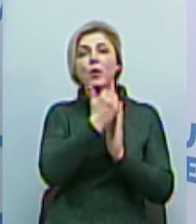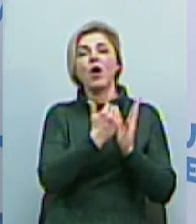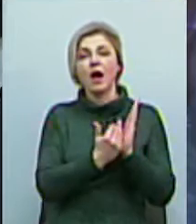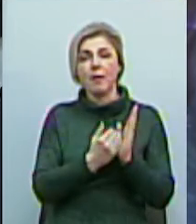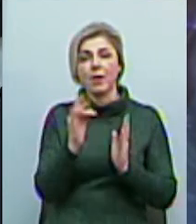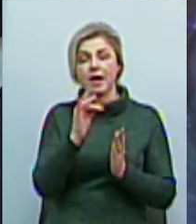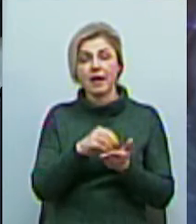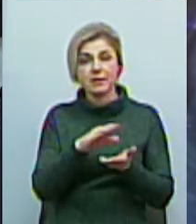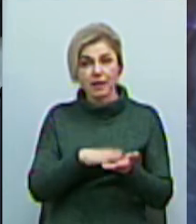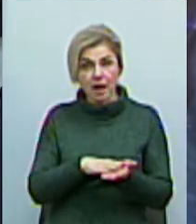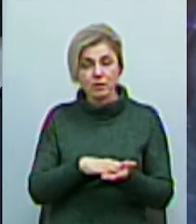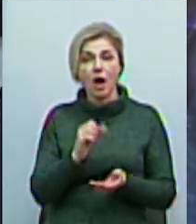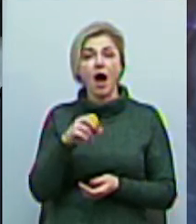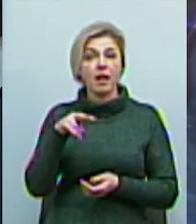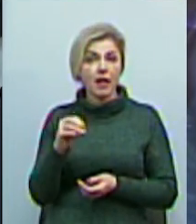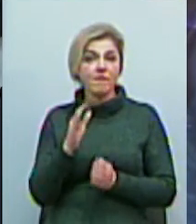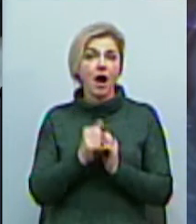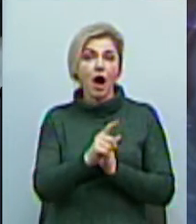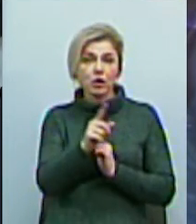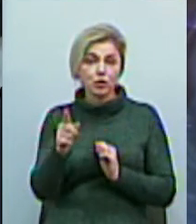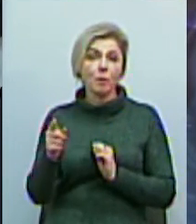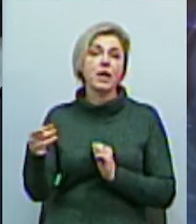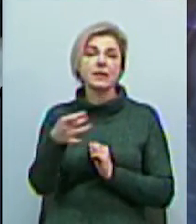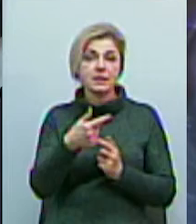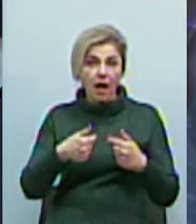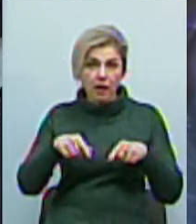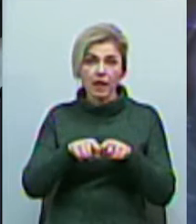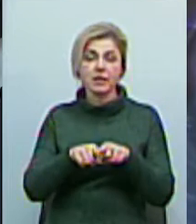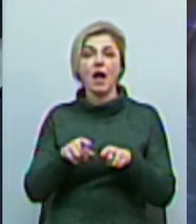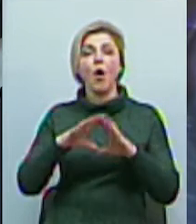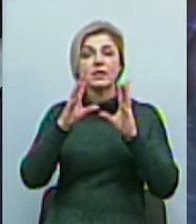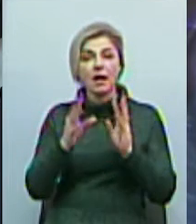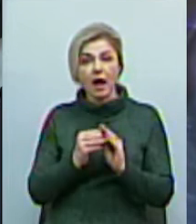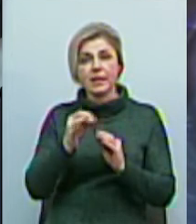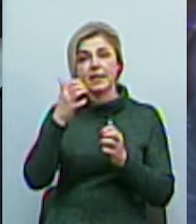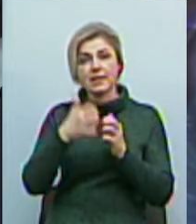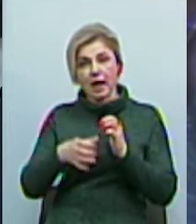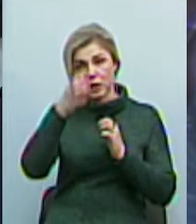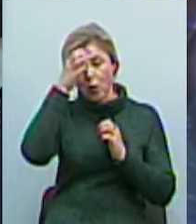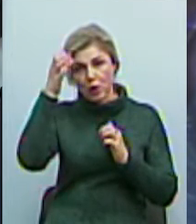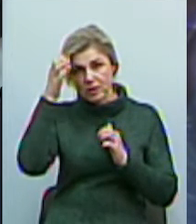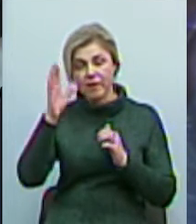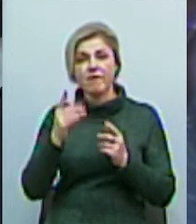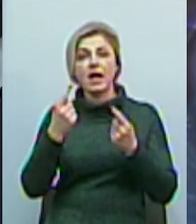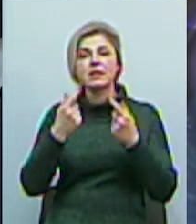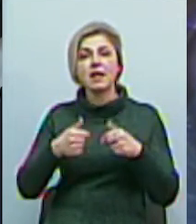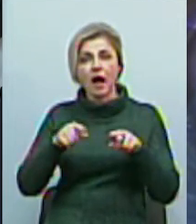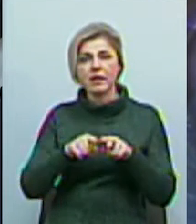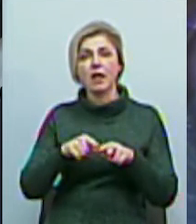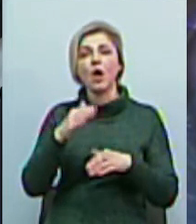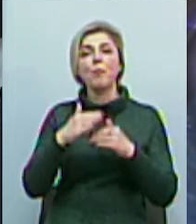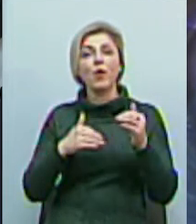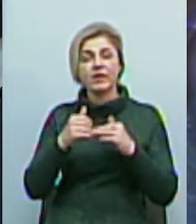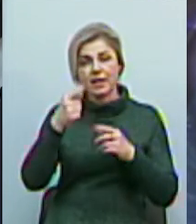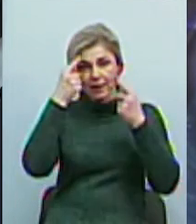реєстрації, але в кожному закладі загальної середньої освіти, в закладах професійно-технічної освіти